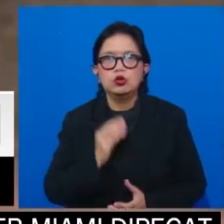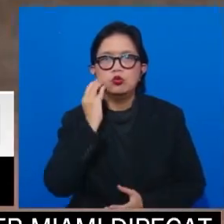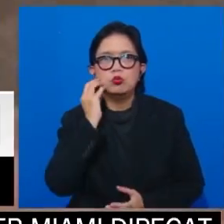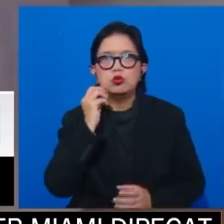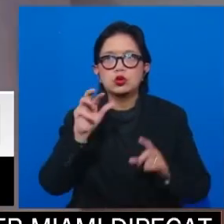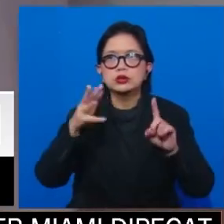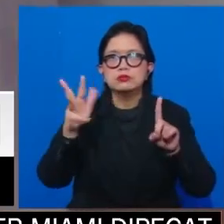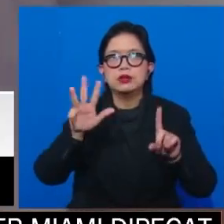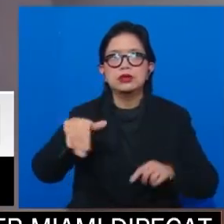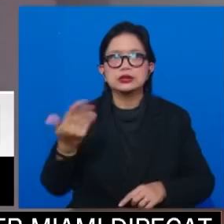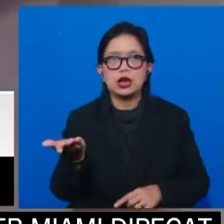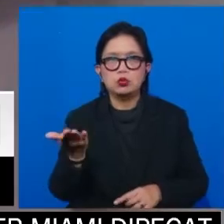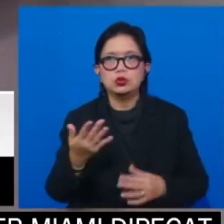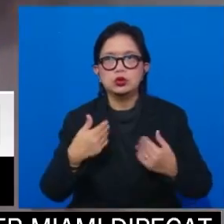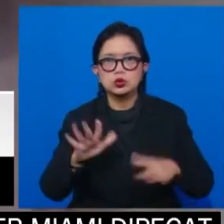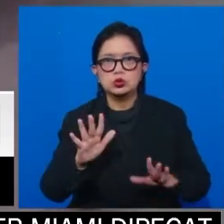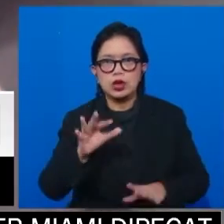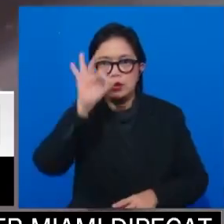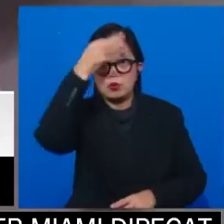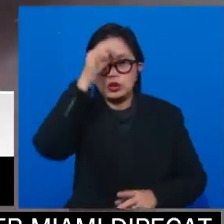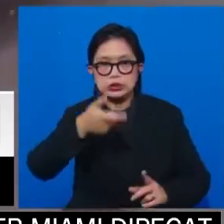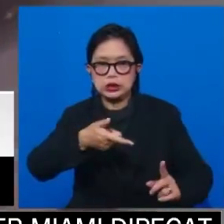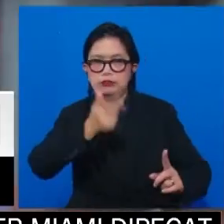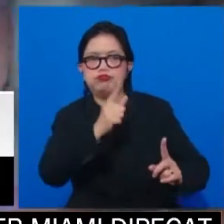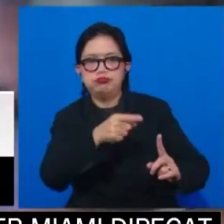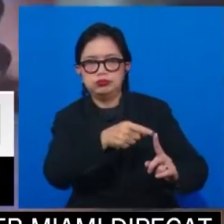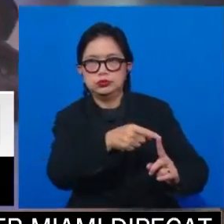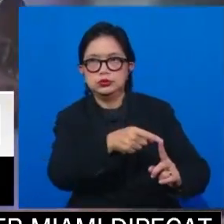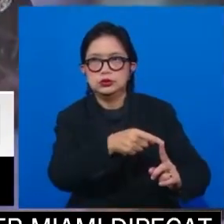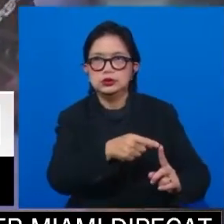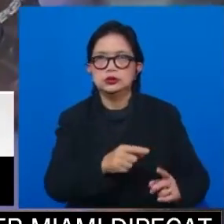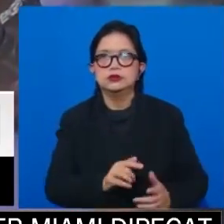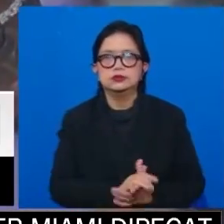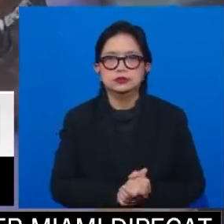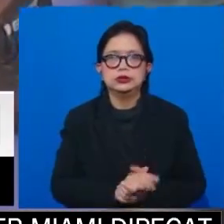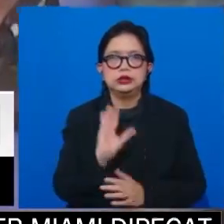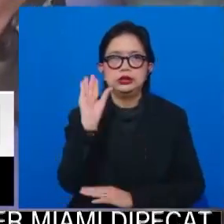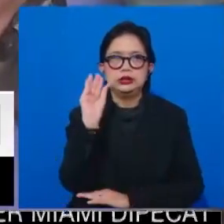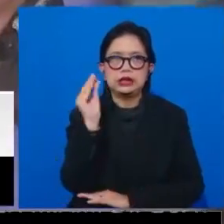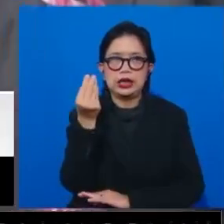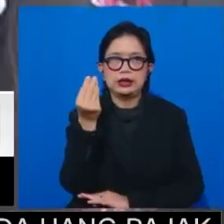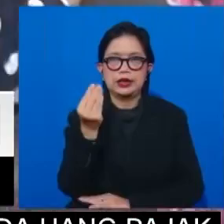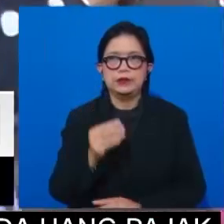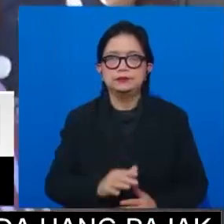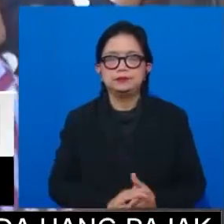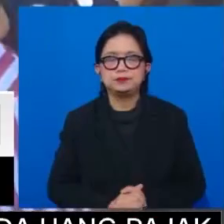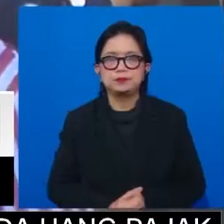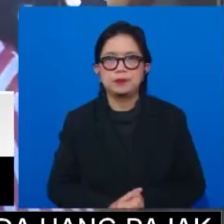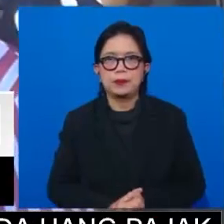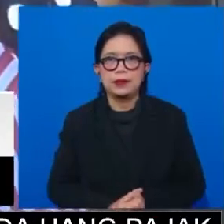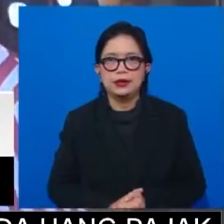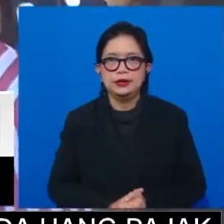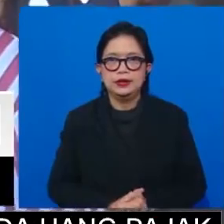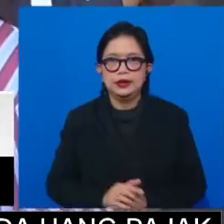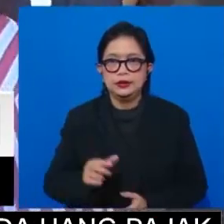saat ditangkap Sabtu siang lantaran melawan saat hendak ditangkap di wilayah Kalideres, Jakarta. Dalam aksinya, pemuda